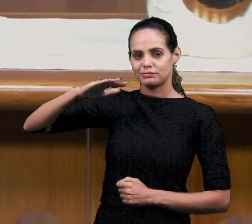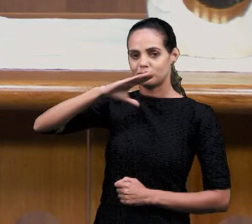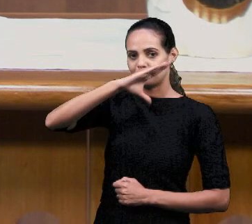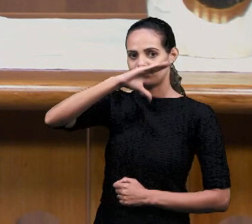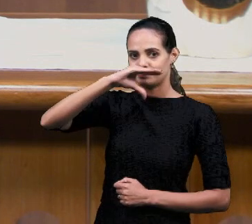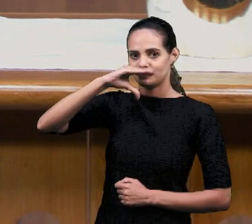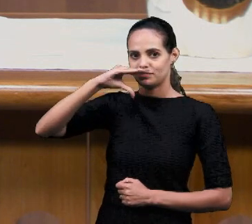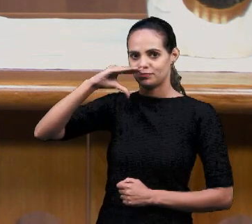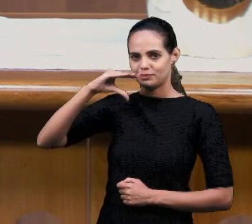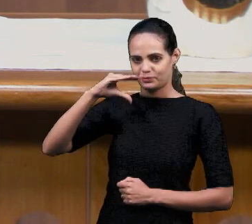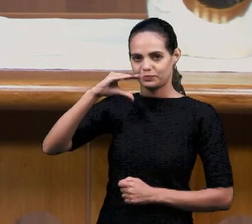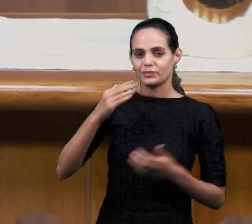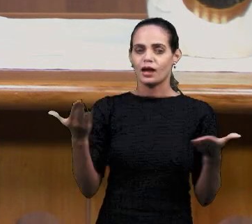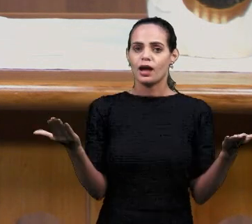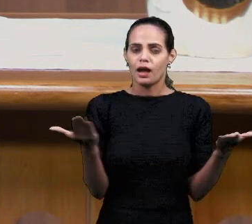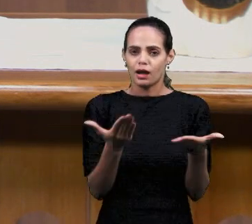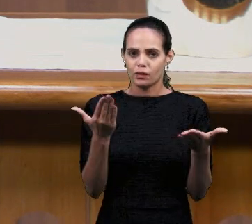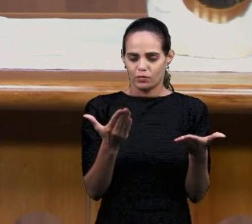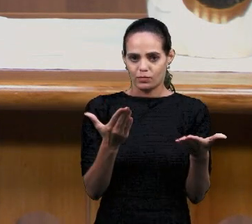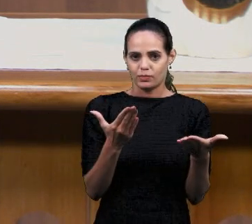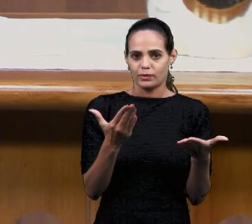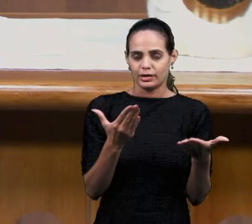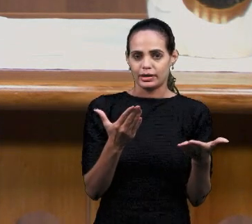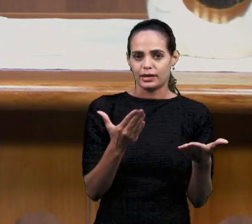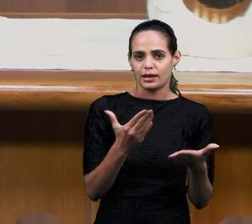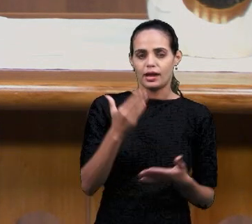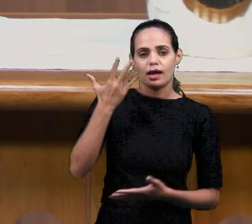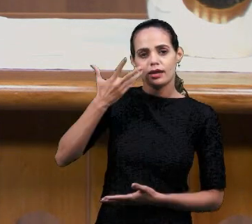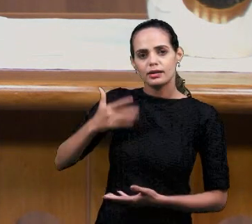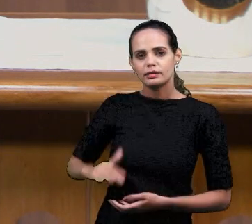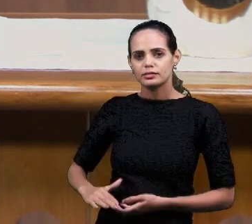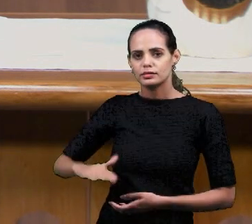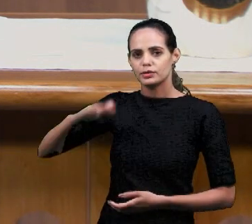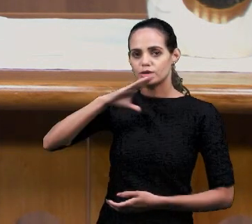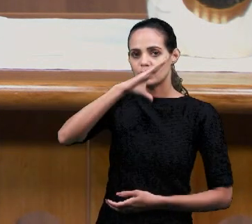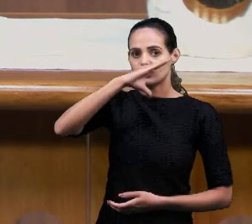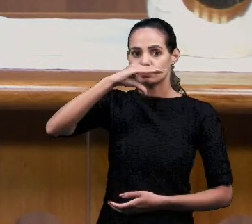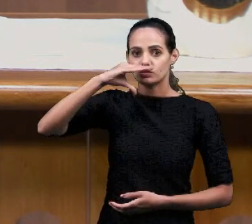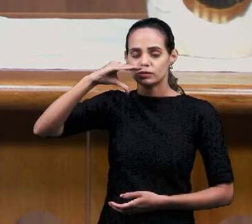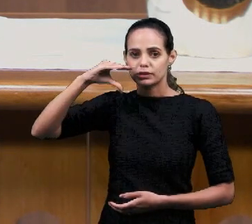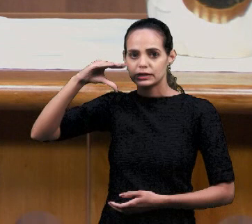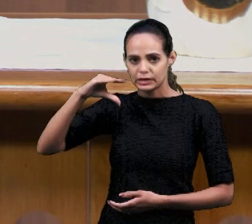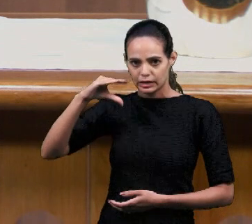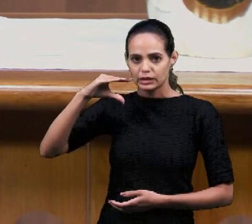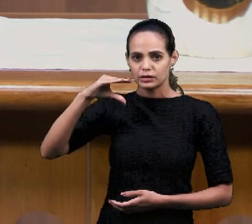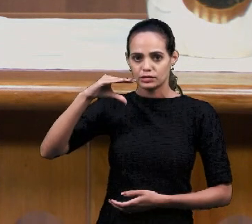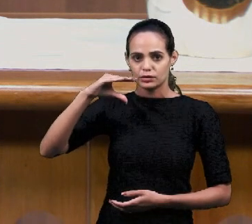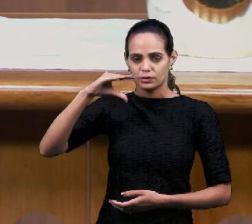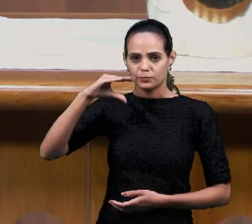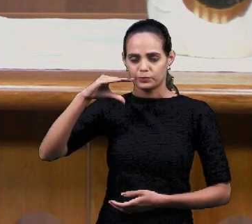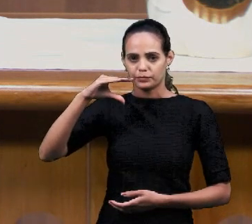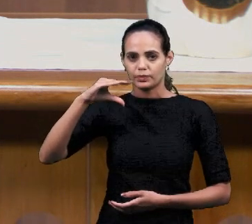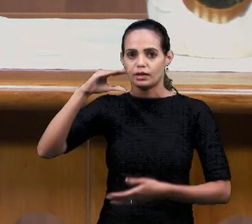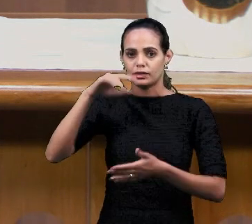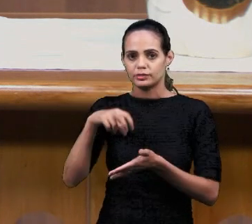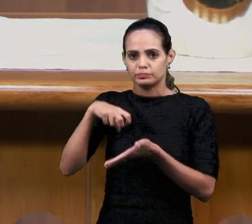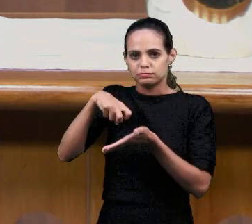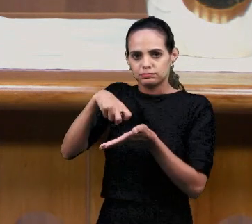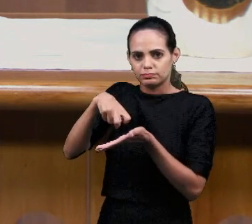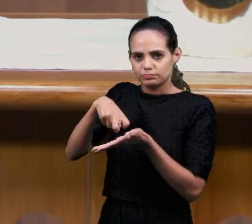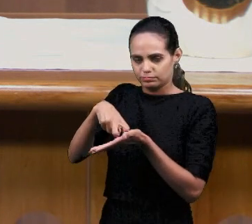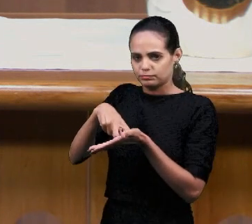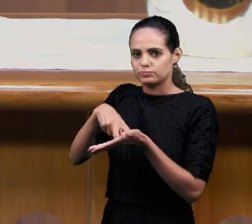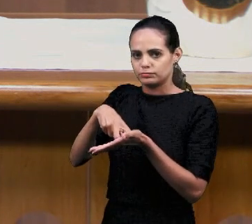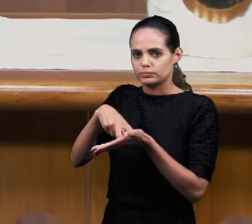demandons maintenant que nos enfants intermédiaires et adolescents soient, où qu'ils soient, en révérence